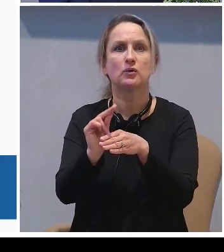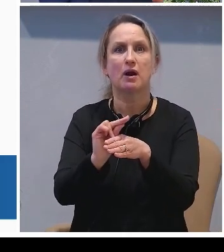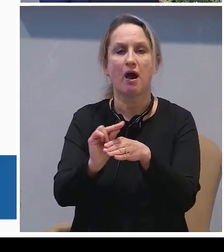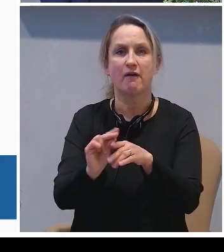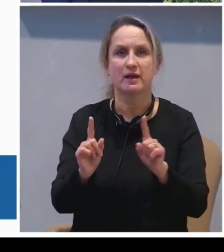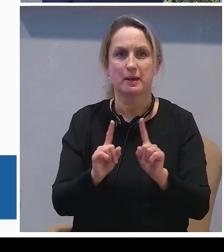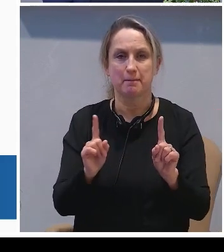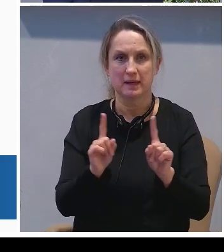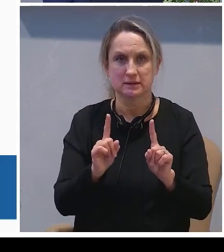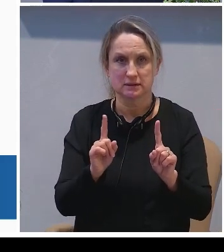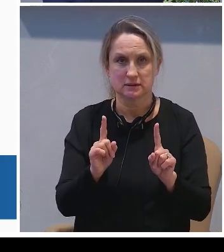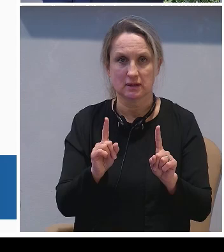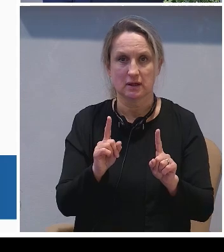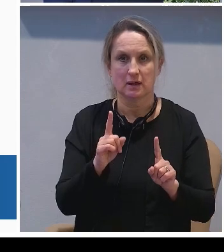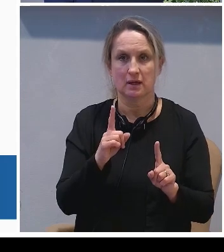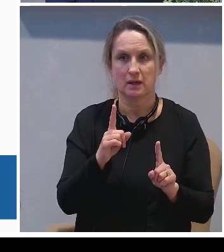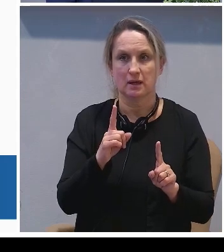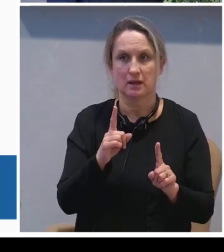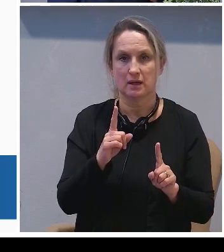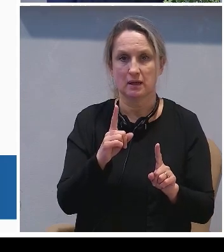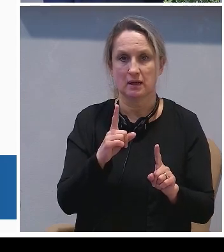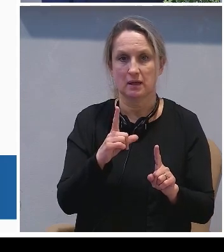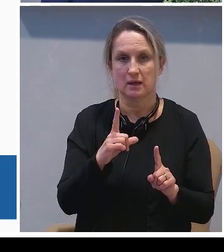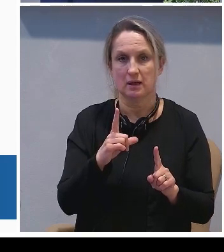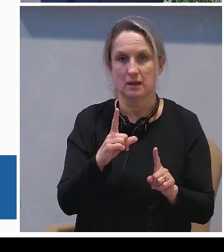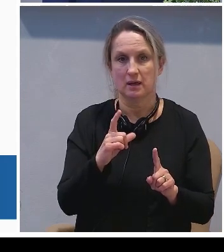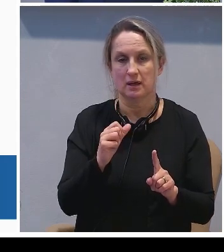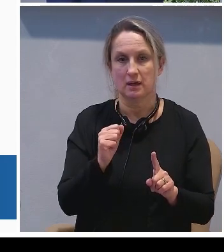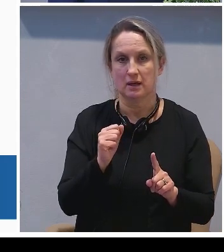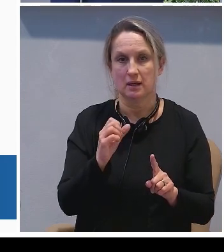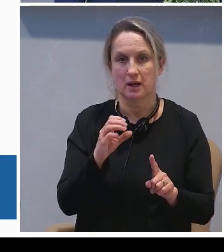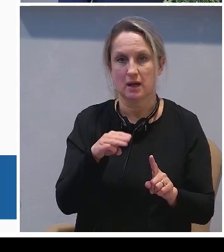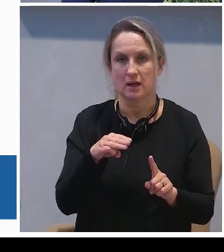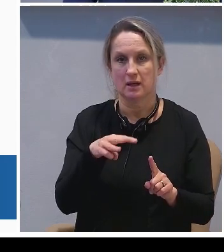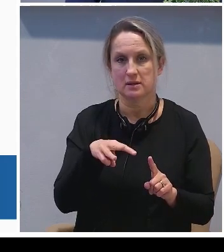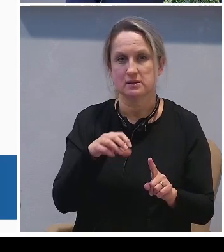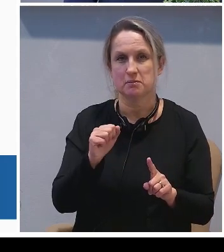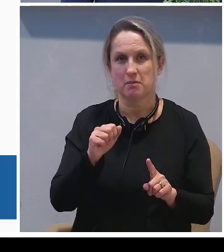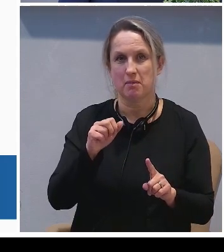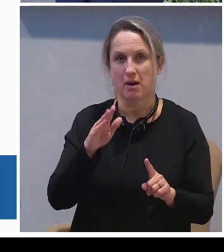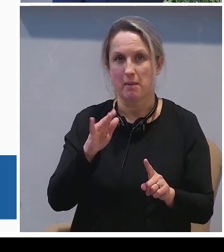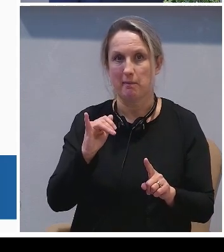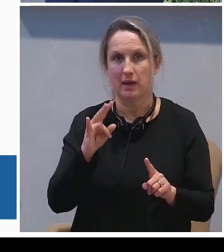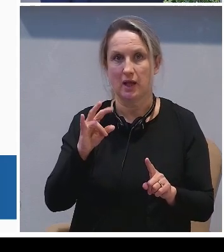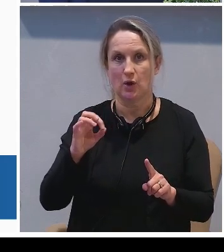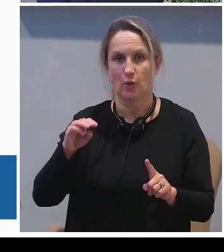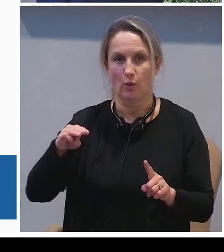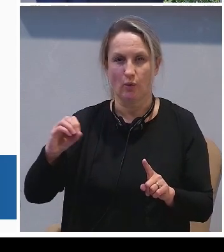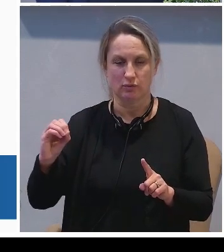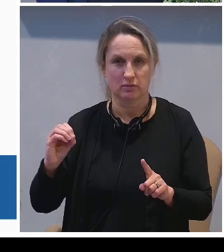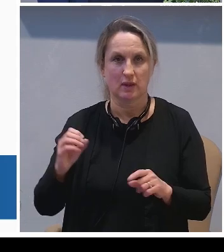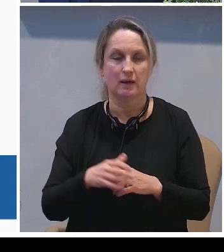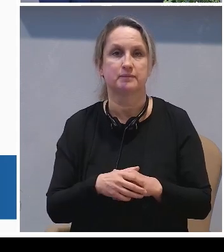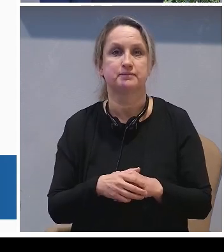nagu diseases. And losmapidot, the mis siis on Pharmaceutical selektiivne developed